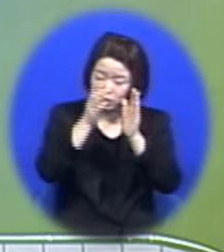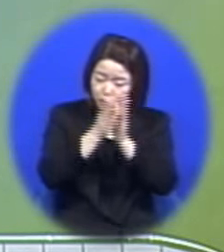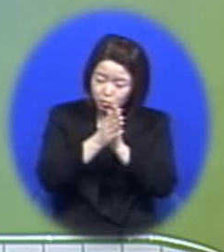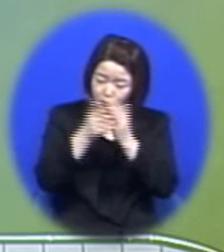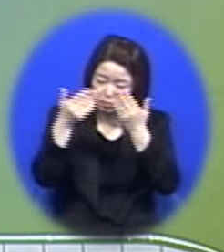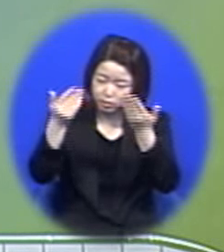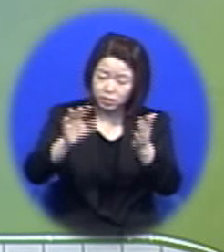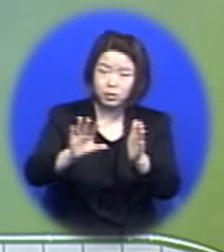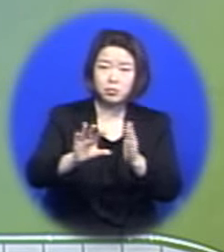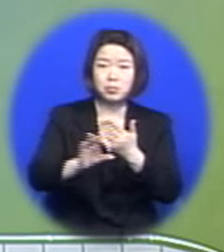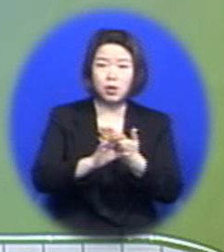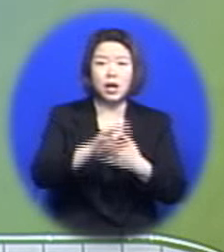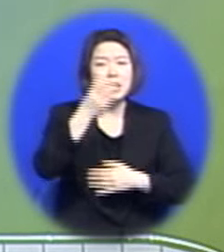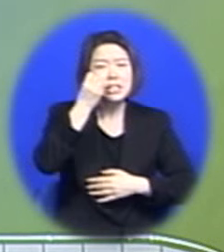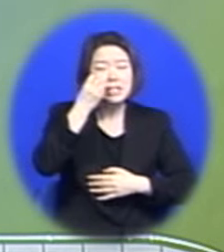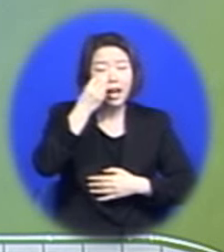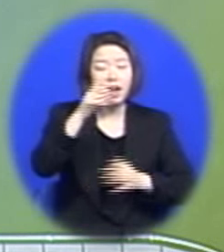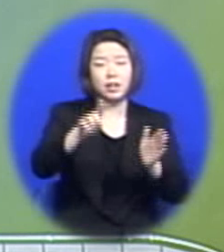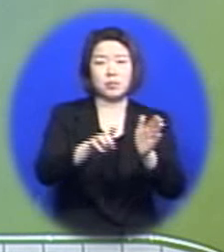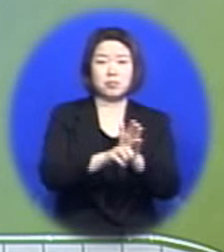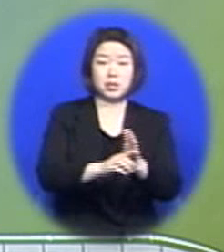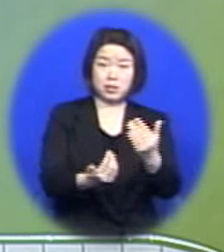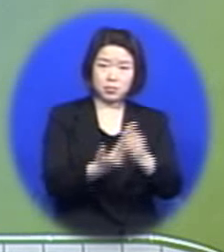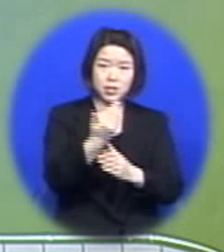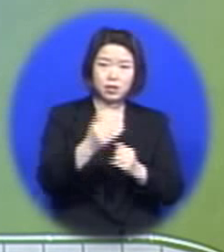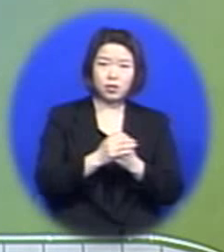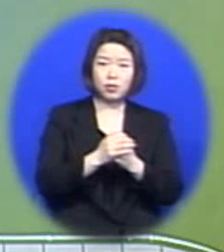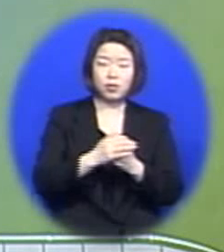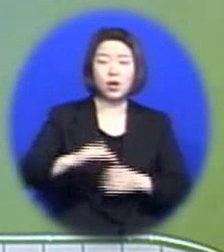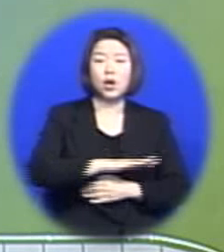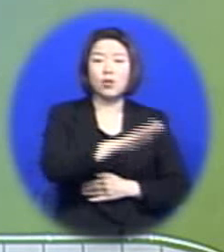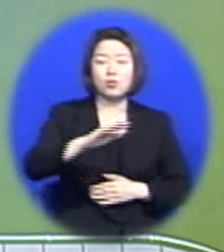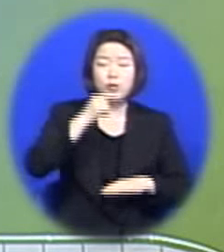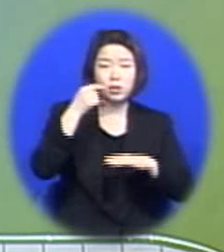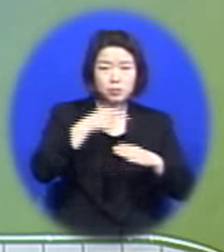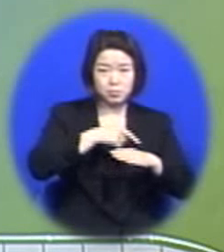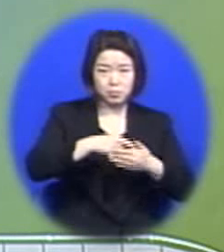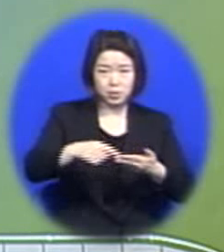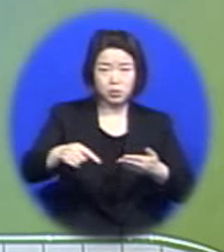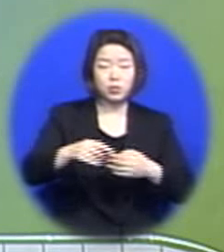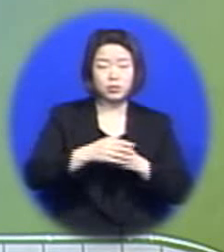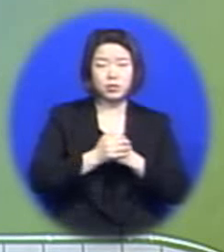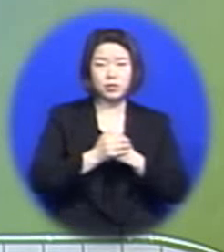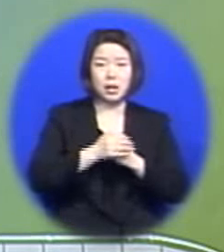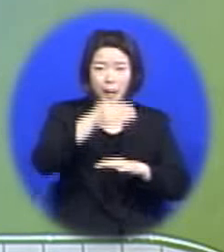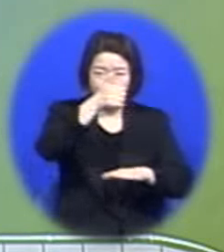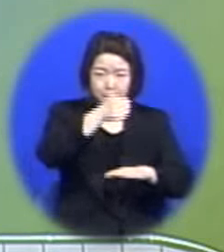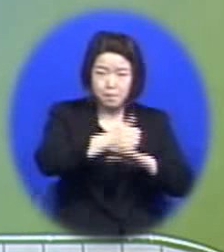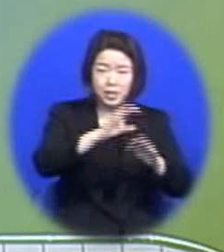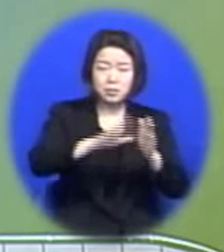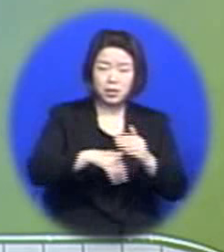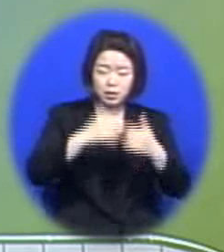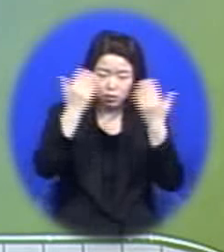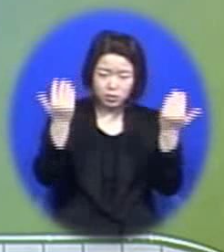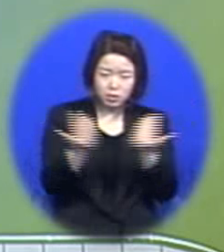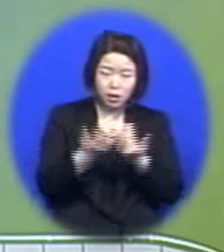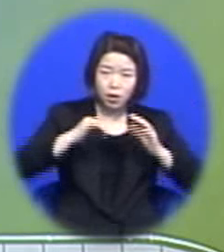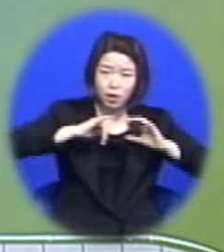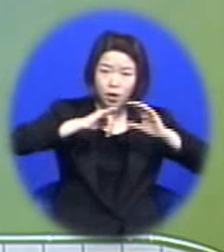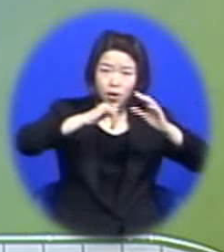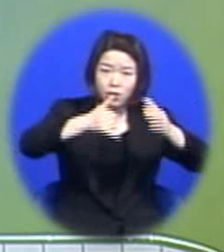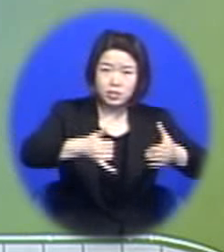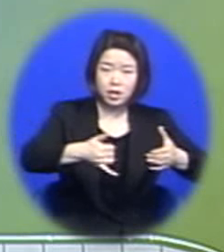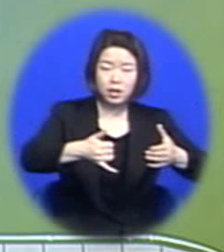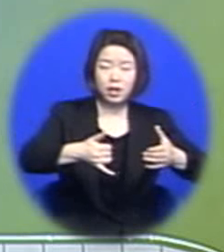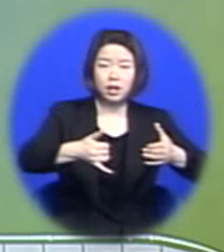이상하게 믿음이 생겨요. 우리 민족은 마지막 때에 전 세계 모든 사람들이 다 알아요.